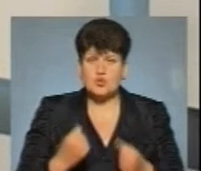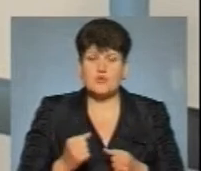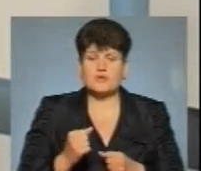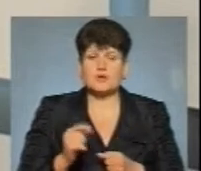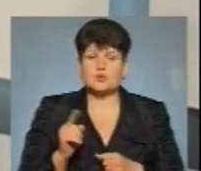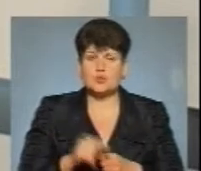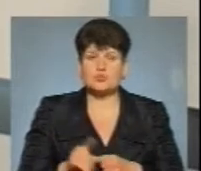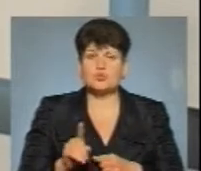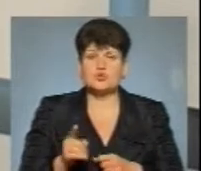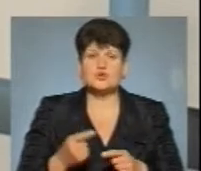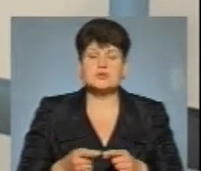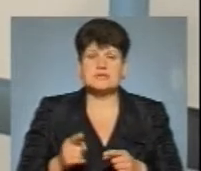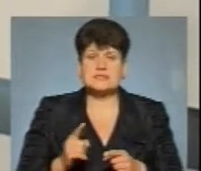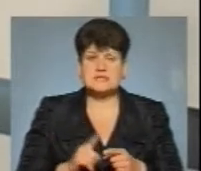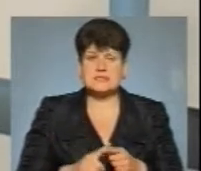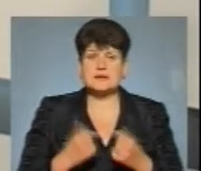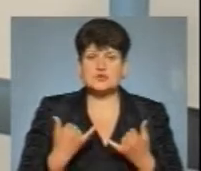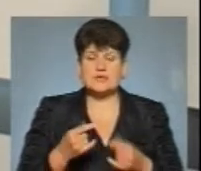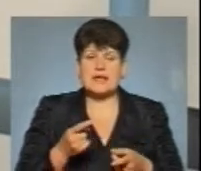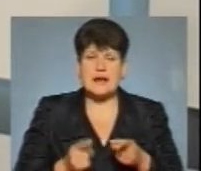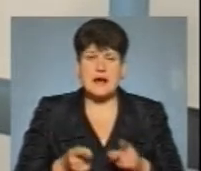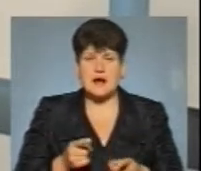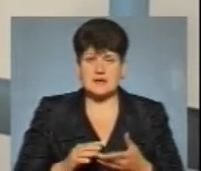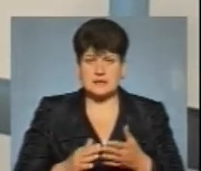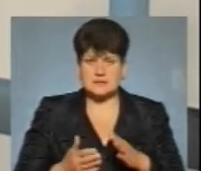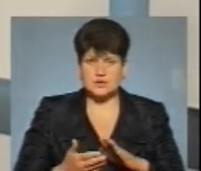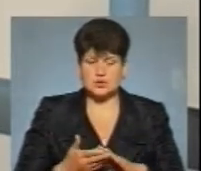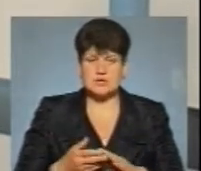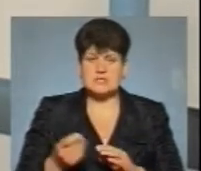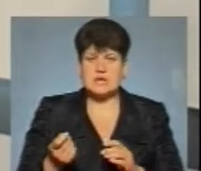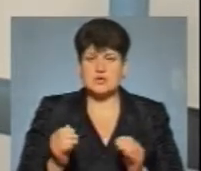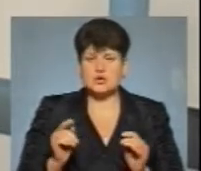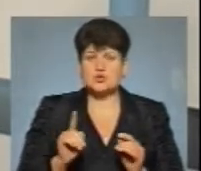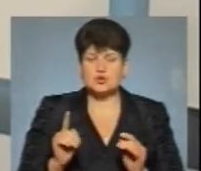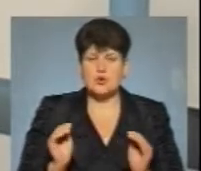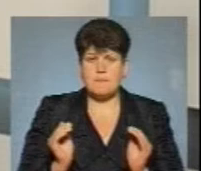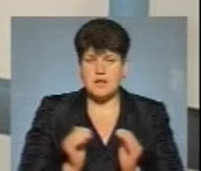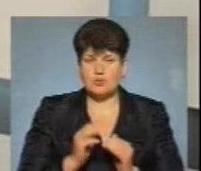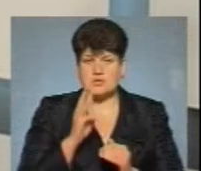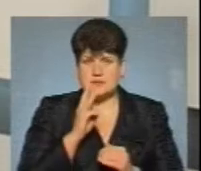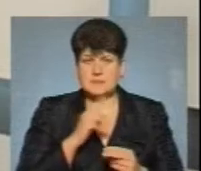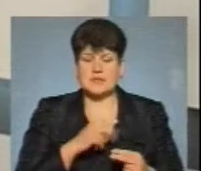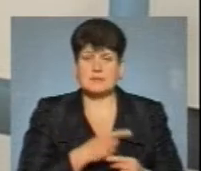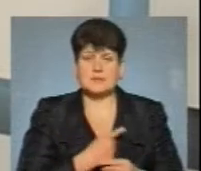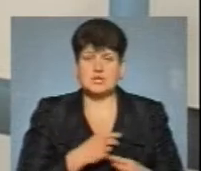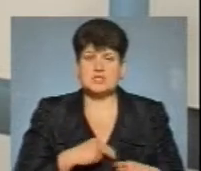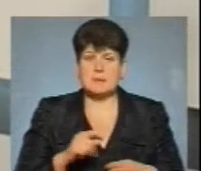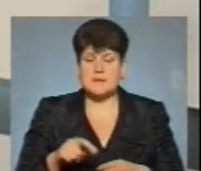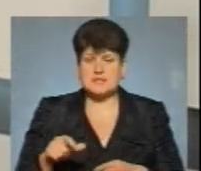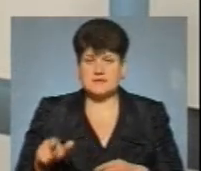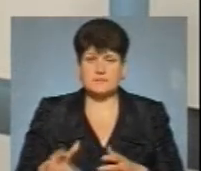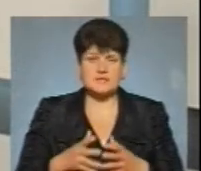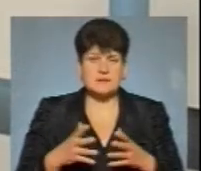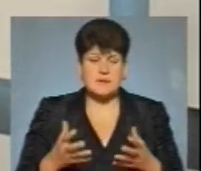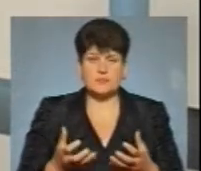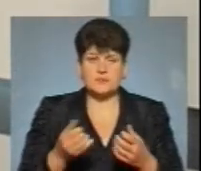це сьогодні реальна ситуація щодо малої заробітної плати медичних працівників. Максимально підтримую тих людей, які